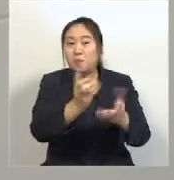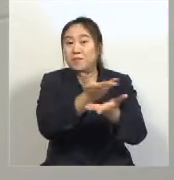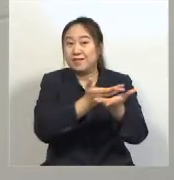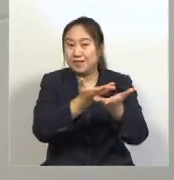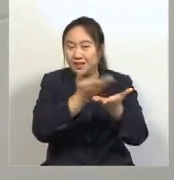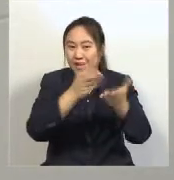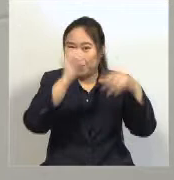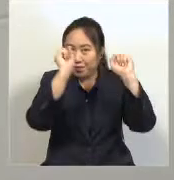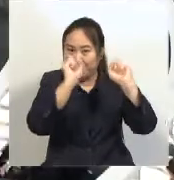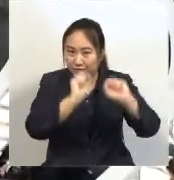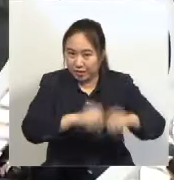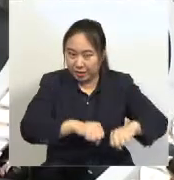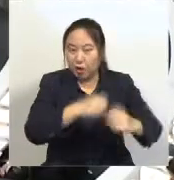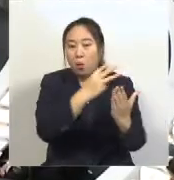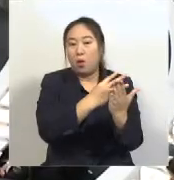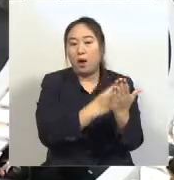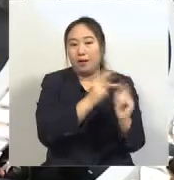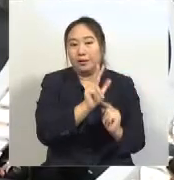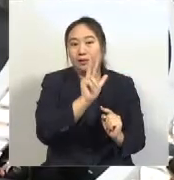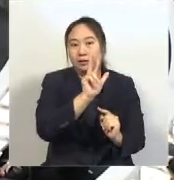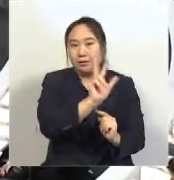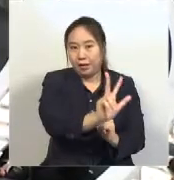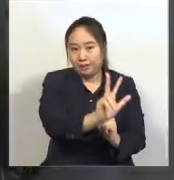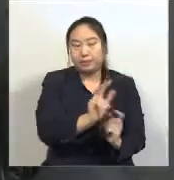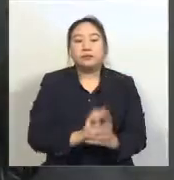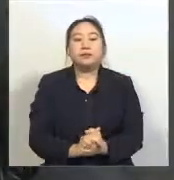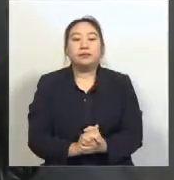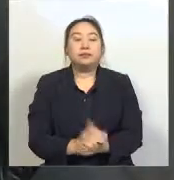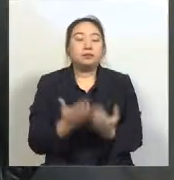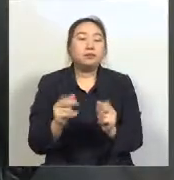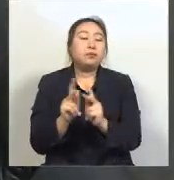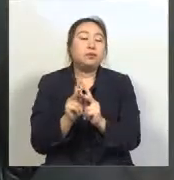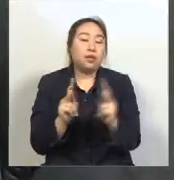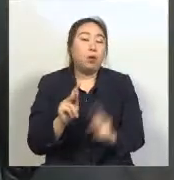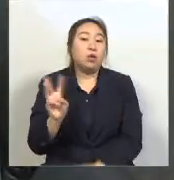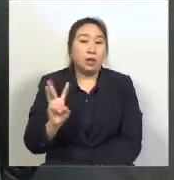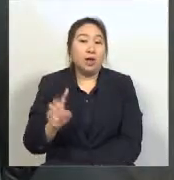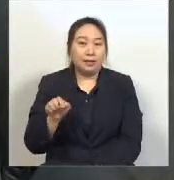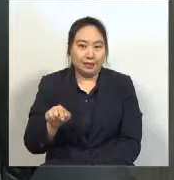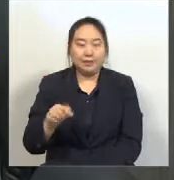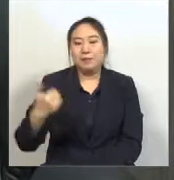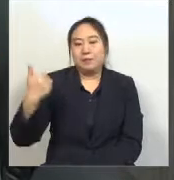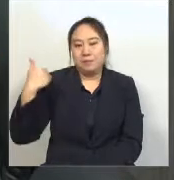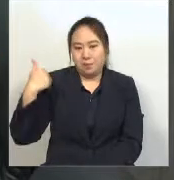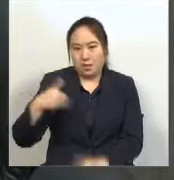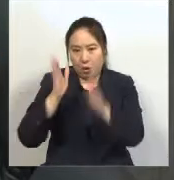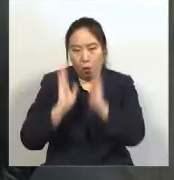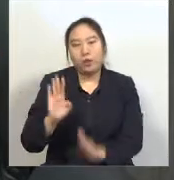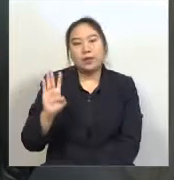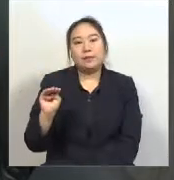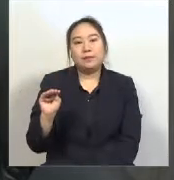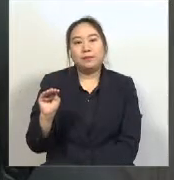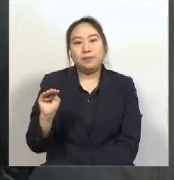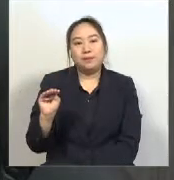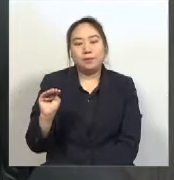ณาให้ความเห็นชอบในวาระที่3ซึ่งกรรมาธิการวิสามัญชุดนี้มีจำนวน40ค